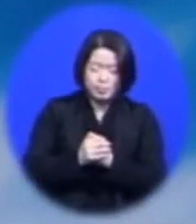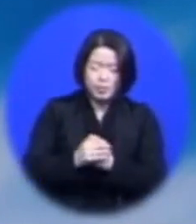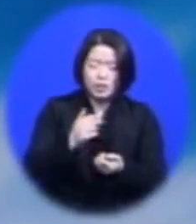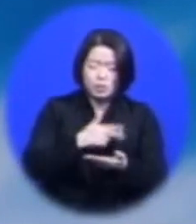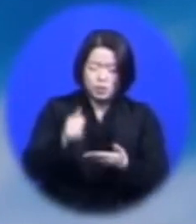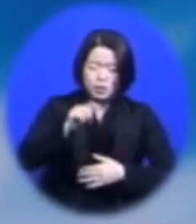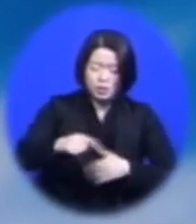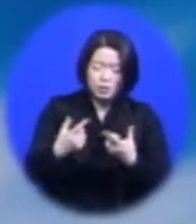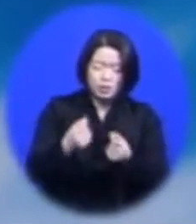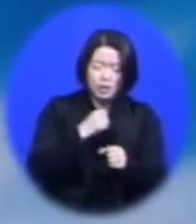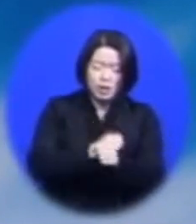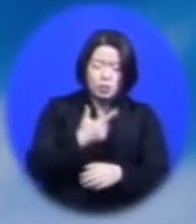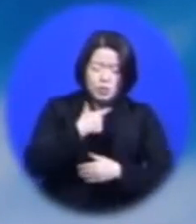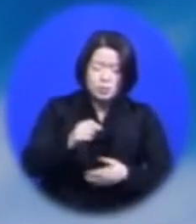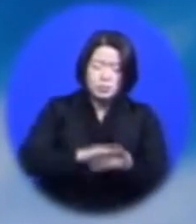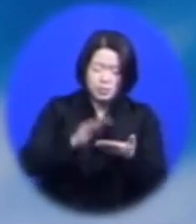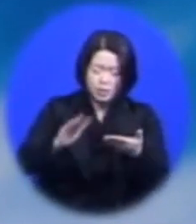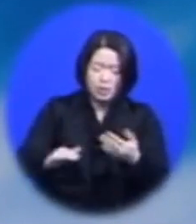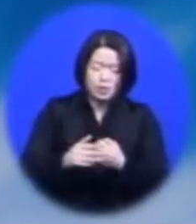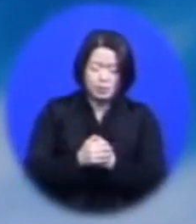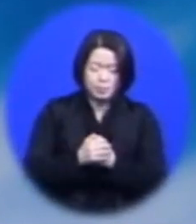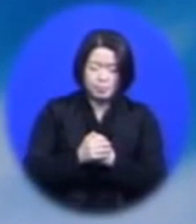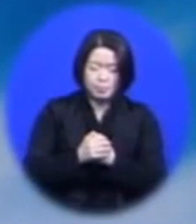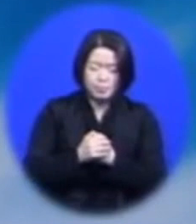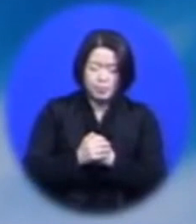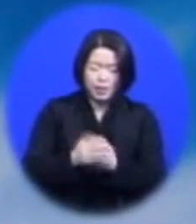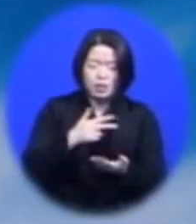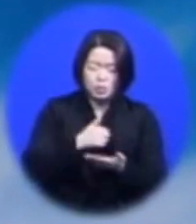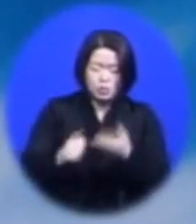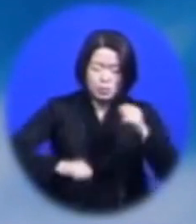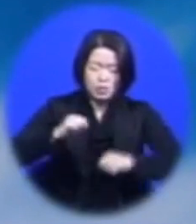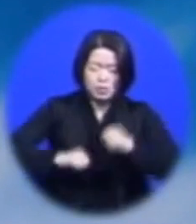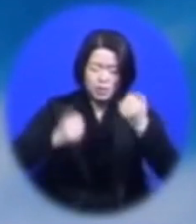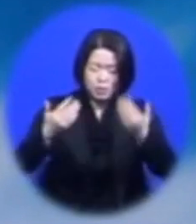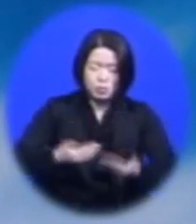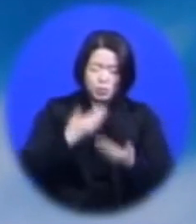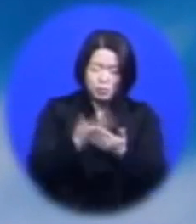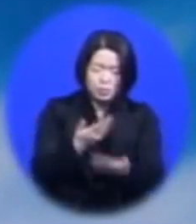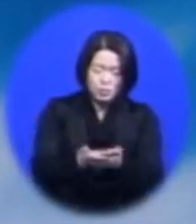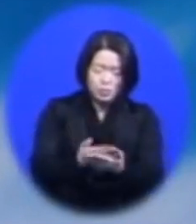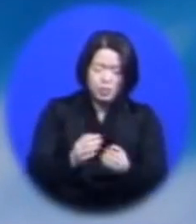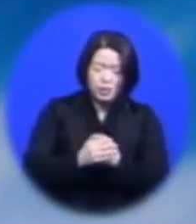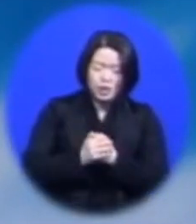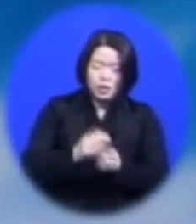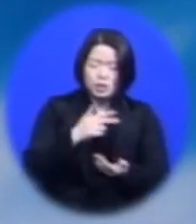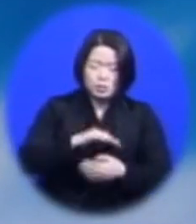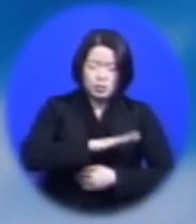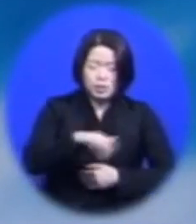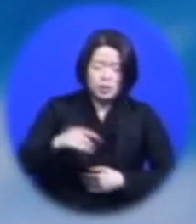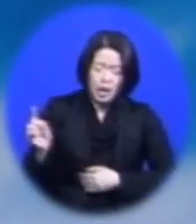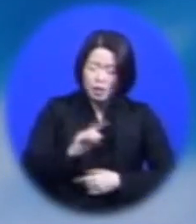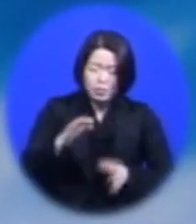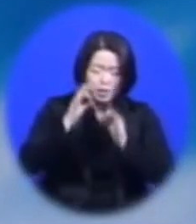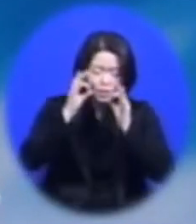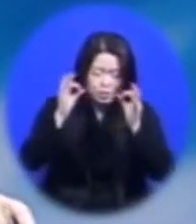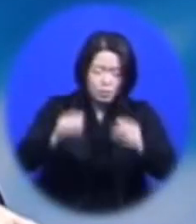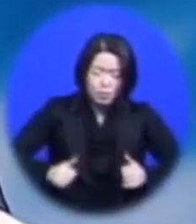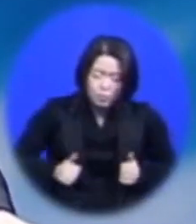주님, 그렇게 하고 싶습니다. 주님이 역사해 주소서. 우리는 아무리 애를 쓰고